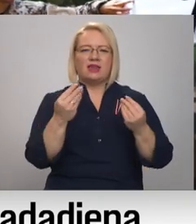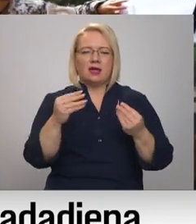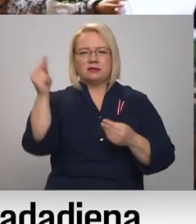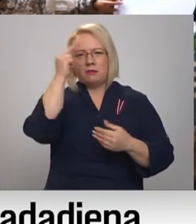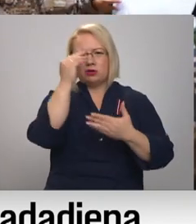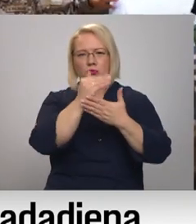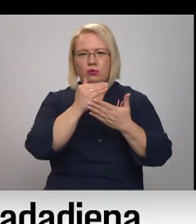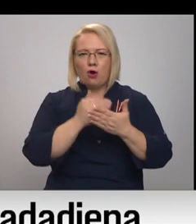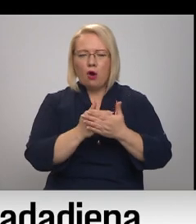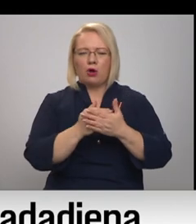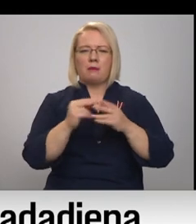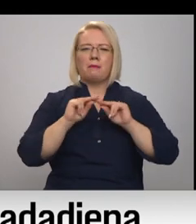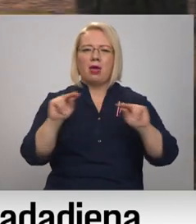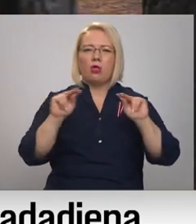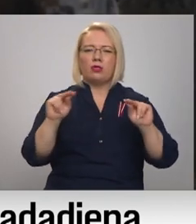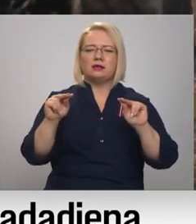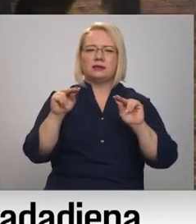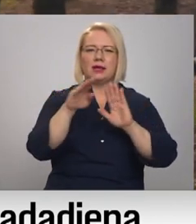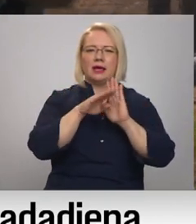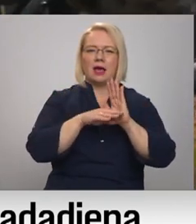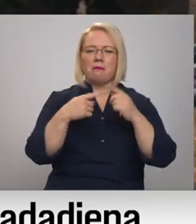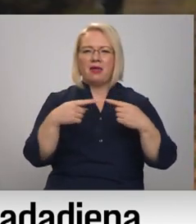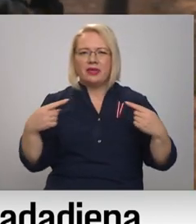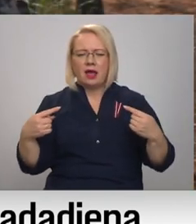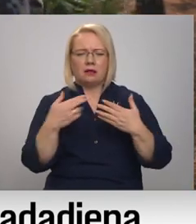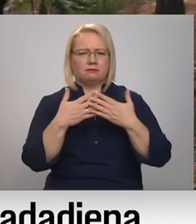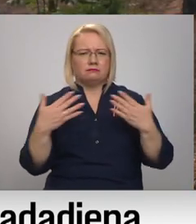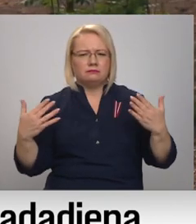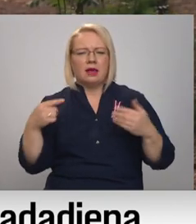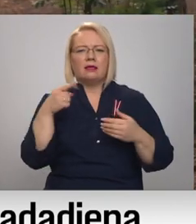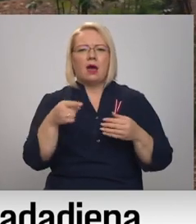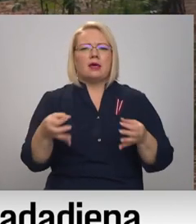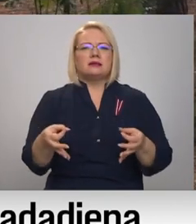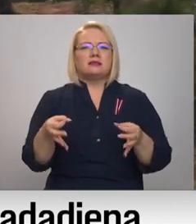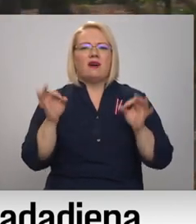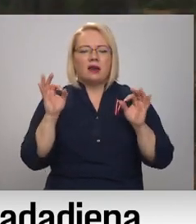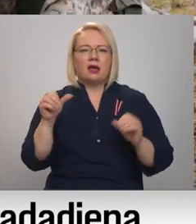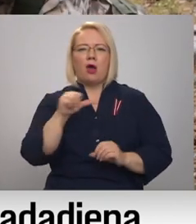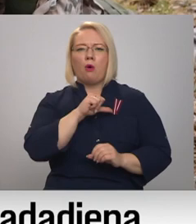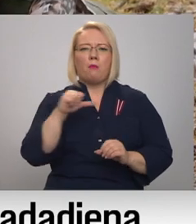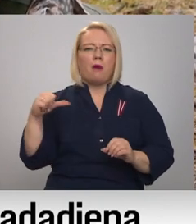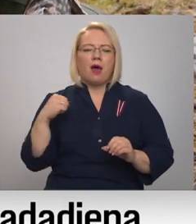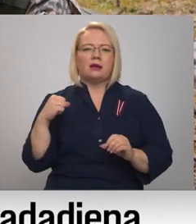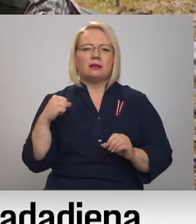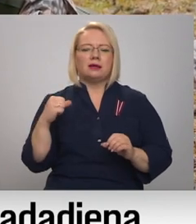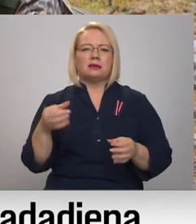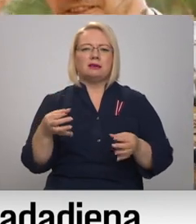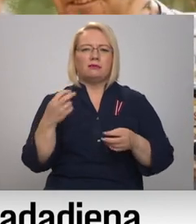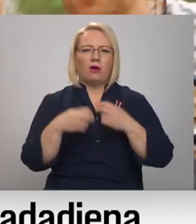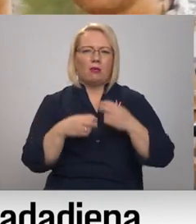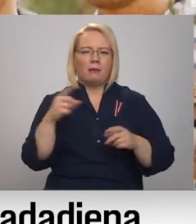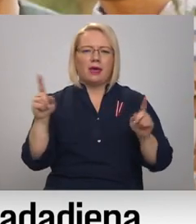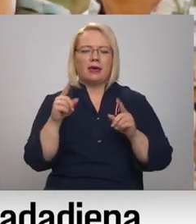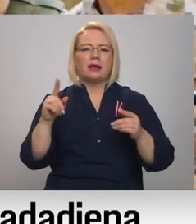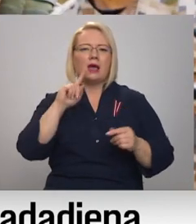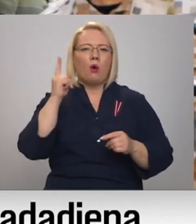programma, metodiskie materiāli un tā tālāk. Bet tāda svarīgākā un pašreiz trauslākā kāja ir jaunsarga